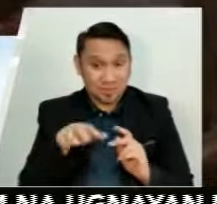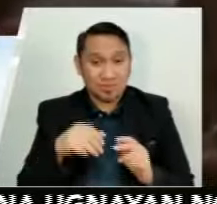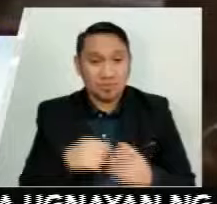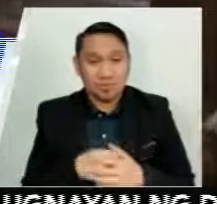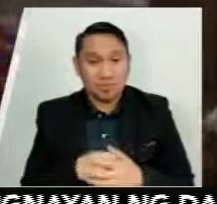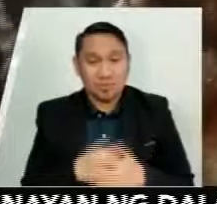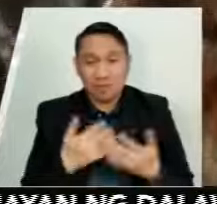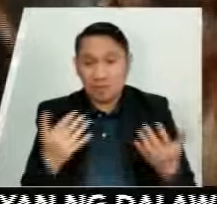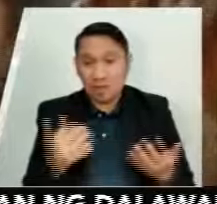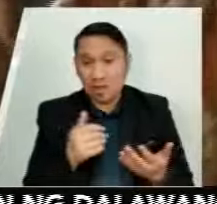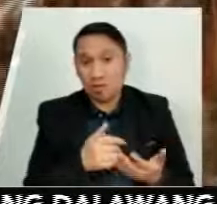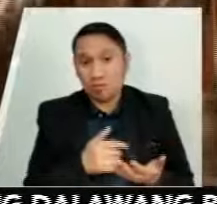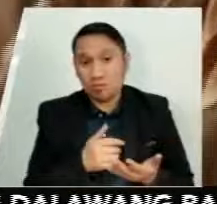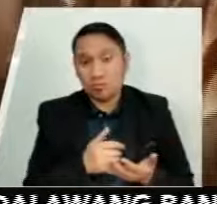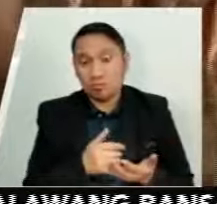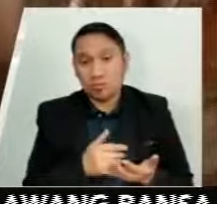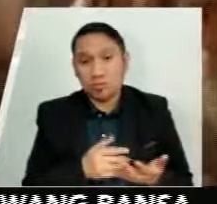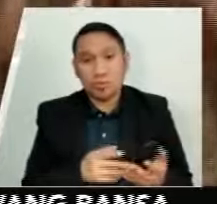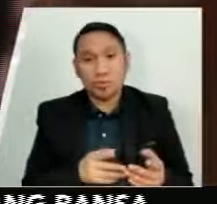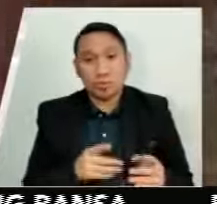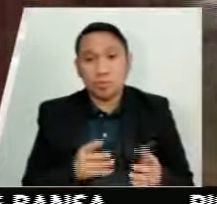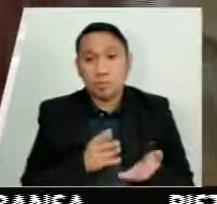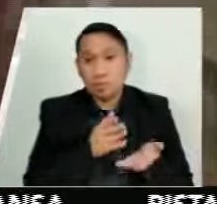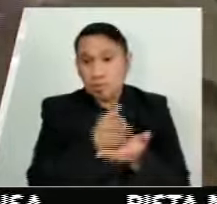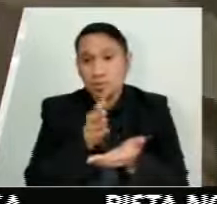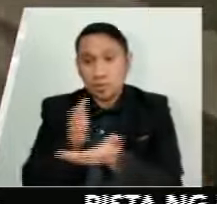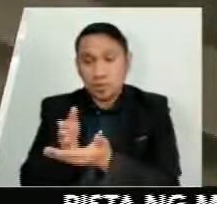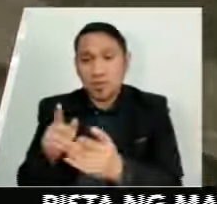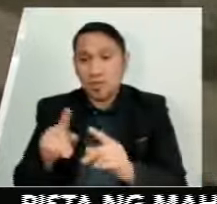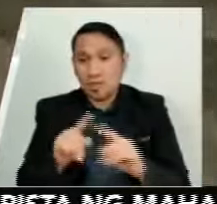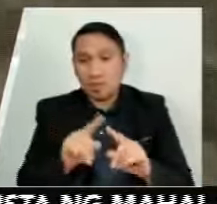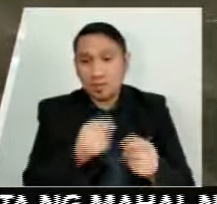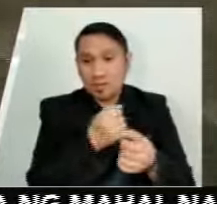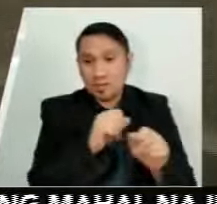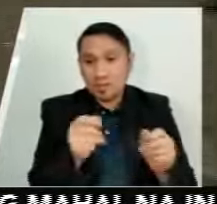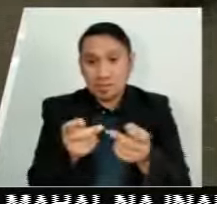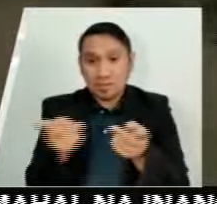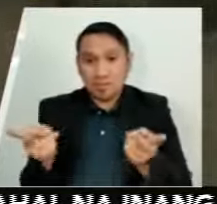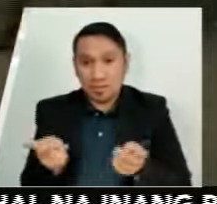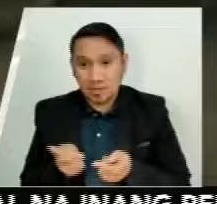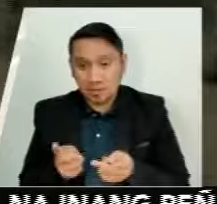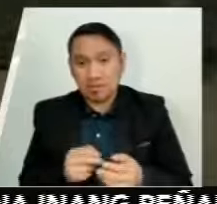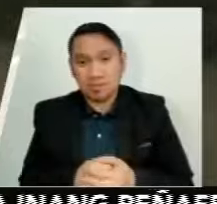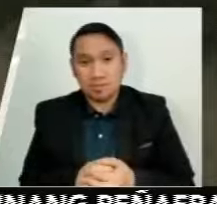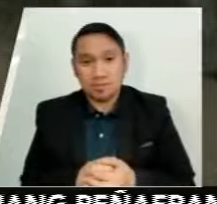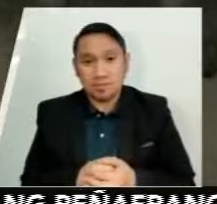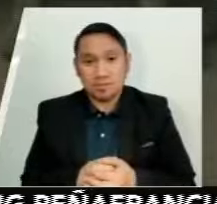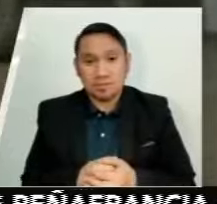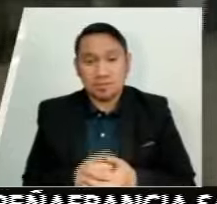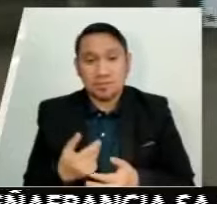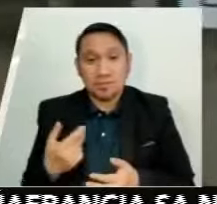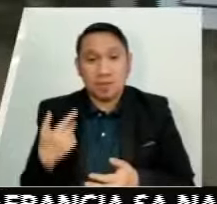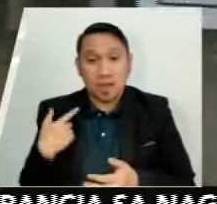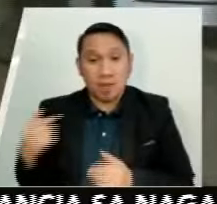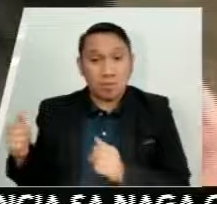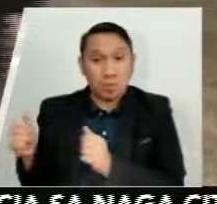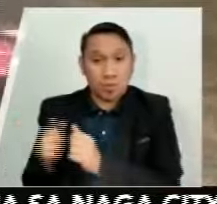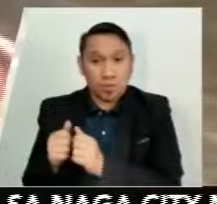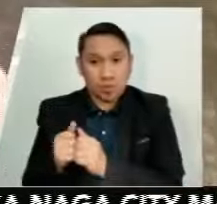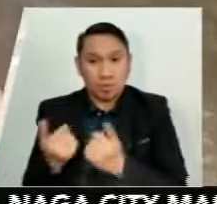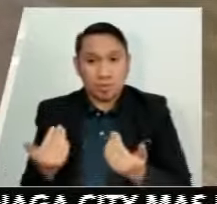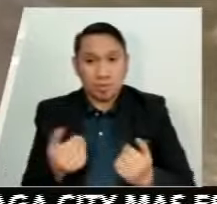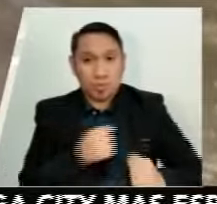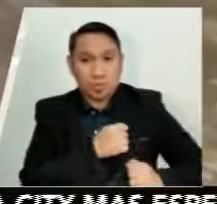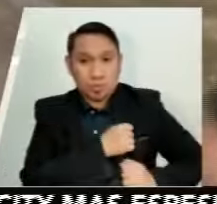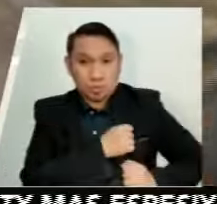naman tayo sa 4 na evacuation center sa La Castellana, katuwang ang 62nd Infantry Battalion ng Philippine Army upang hatiran